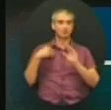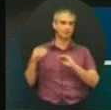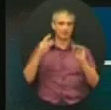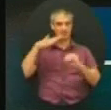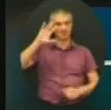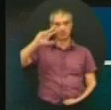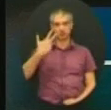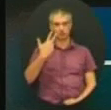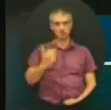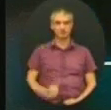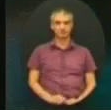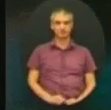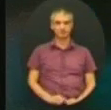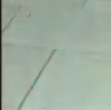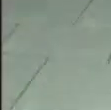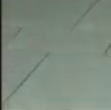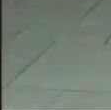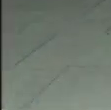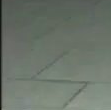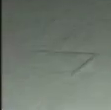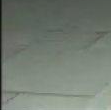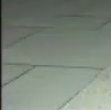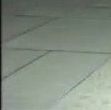לקריאה השלישית. קריאה שלישית.